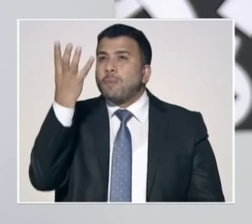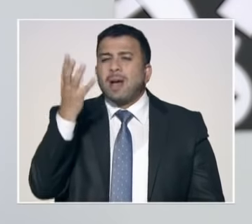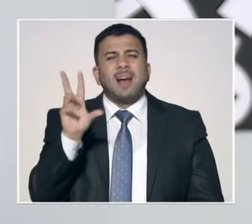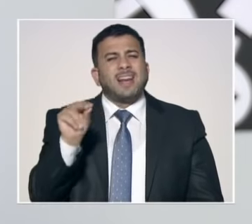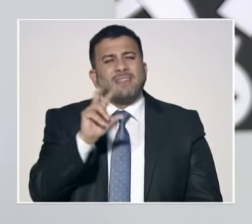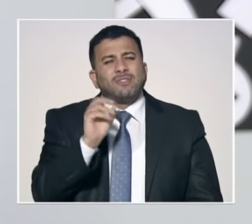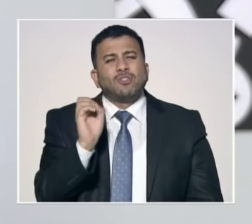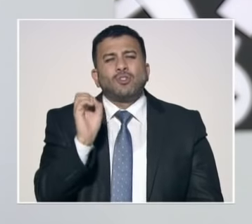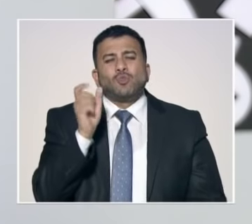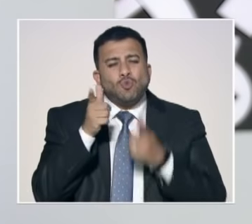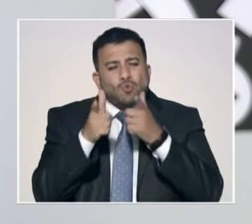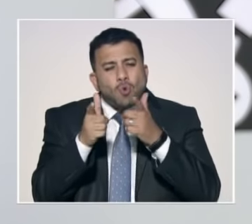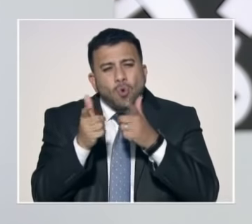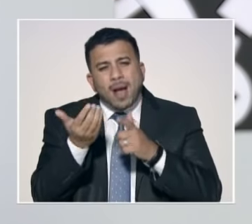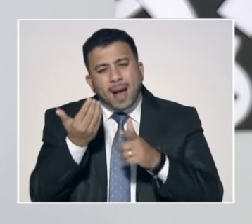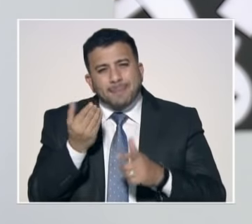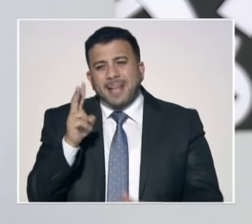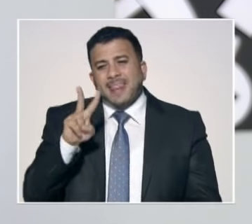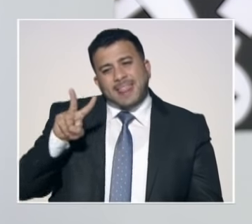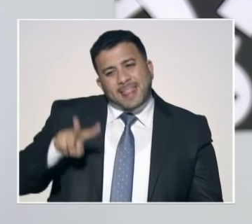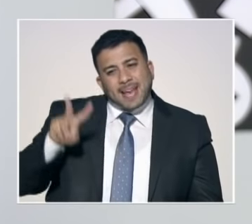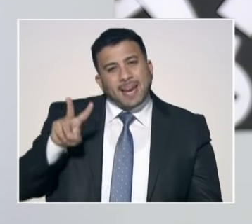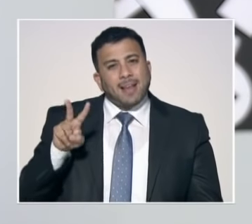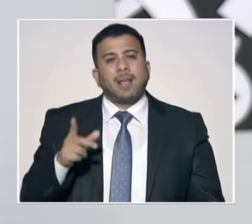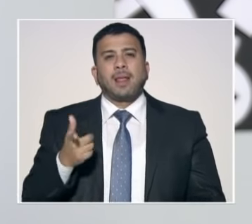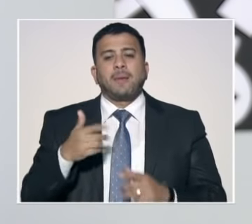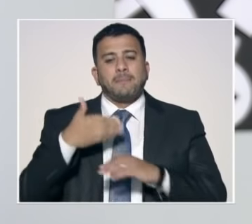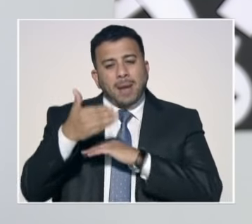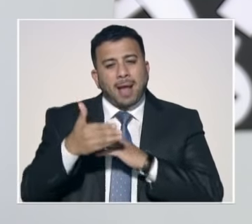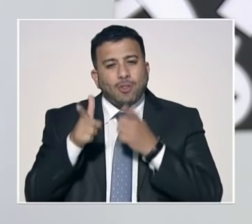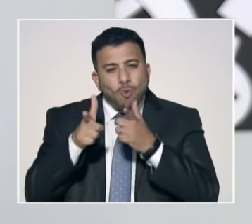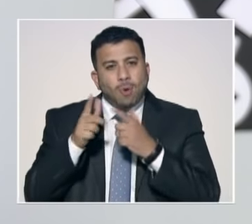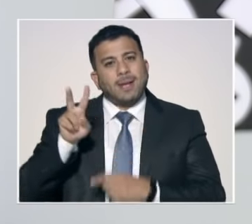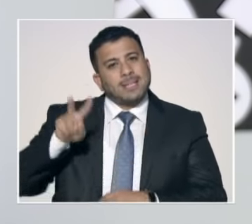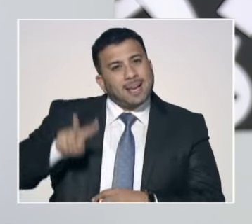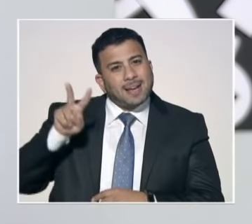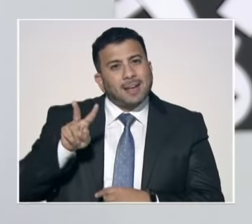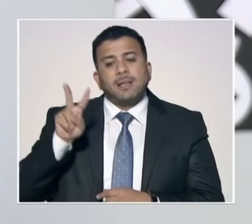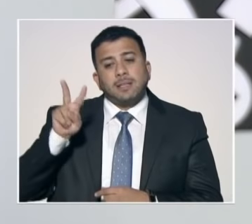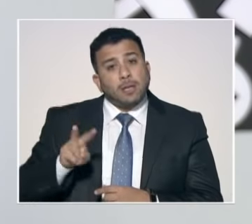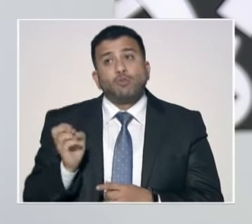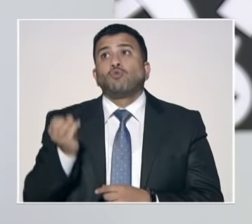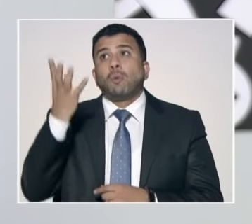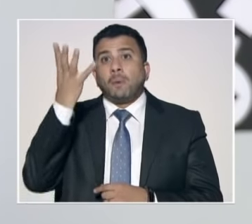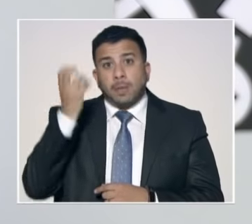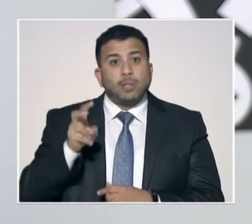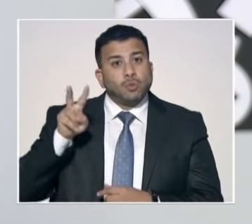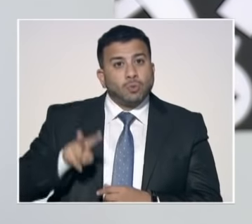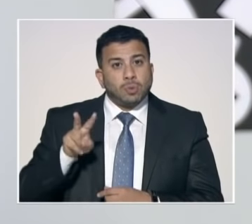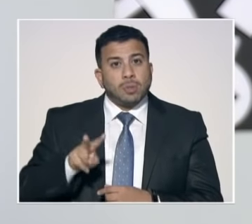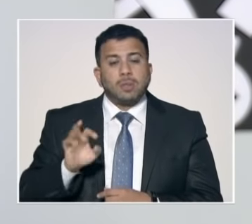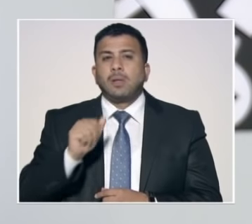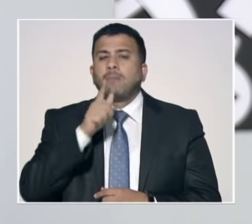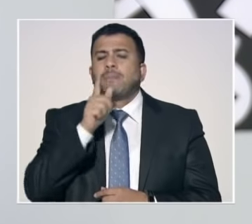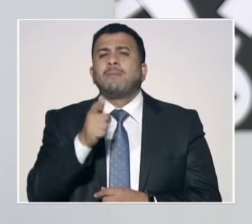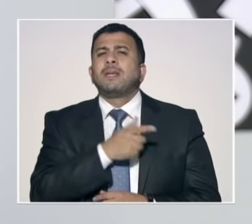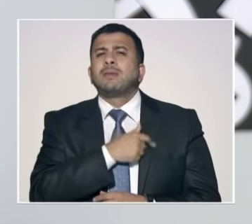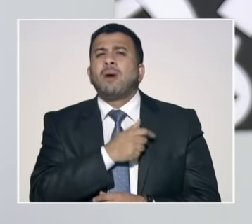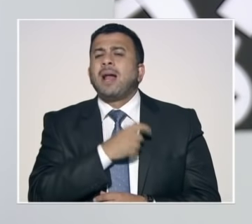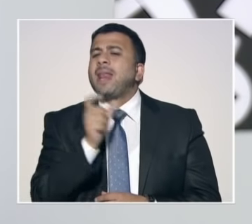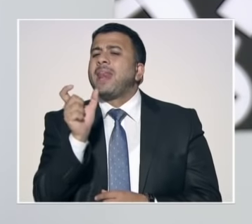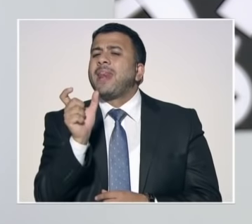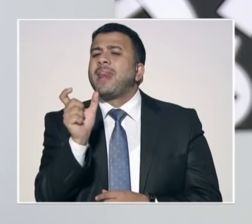مثنى. وصلوات النافلة على ضربين: في نفل مطلق وفي نفل مقيد،